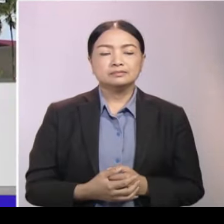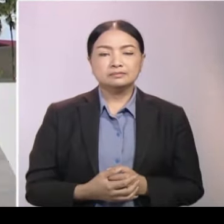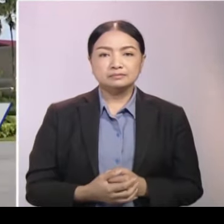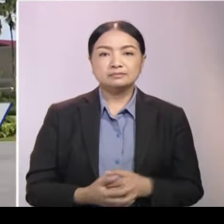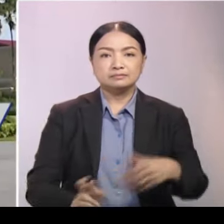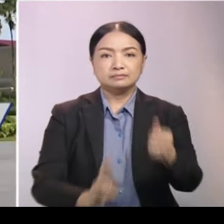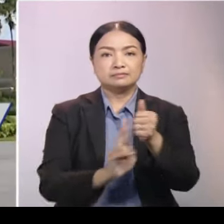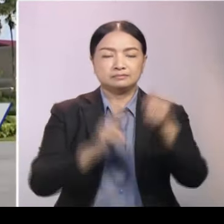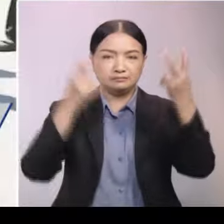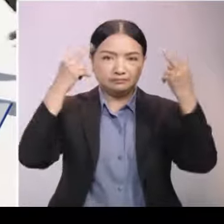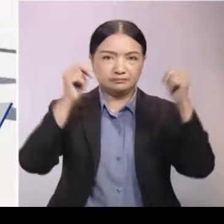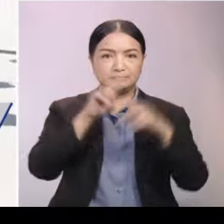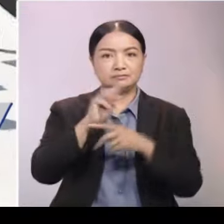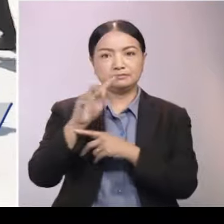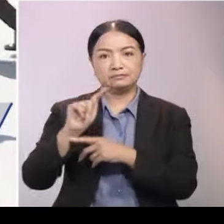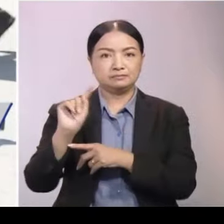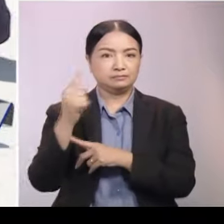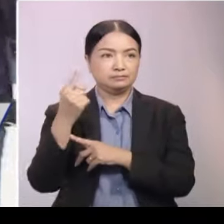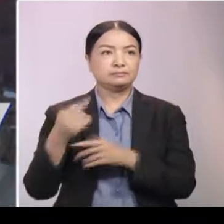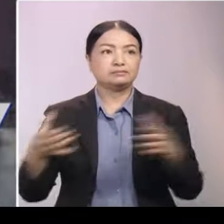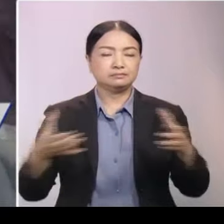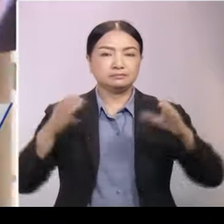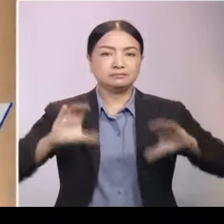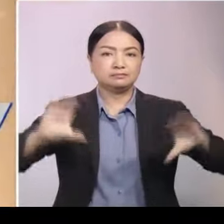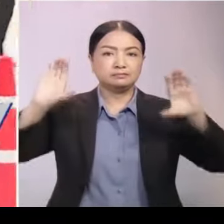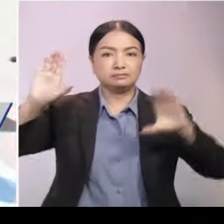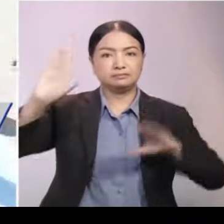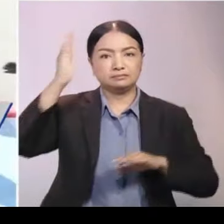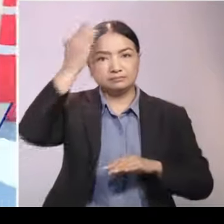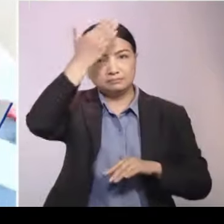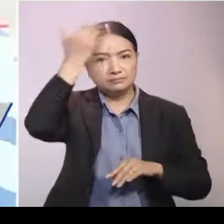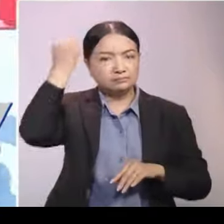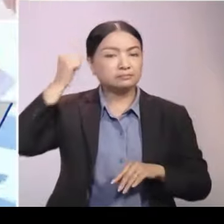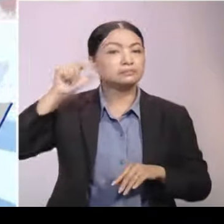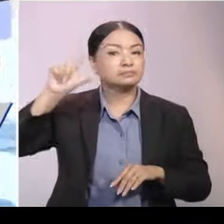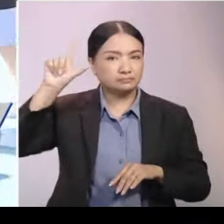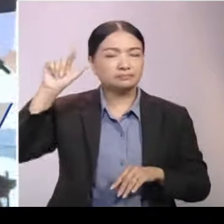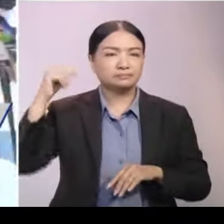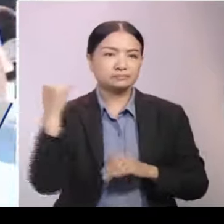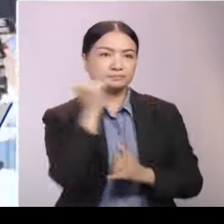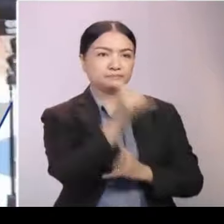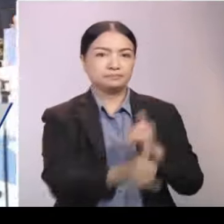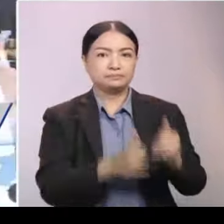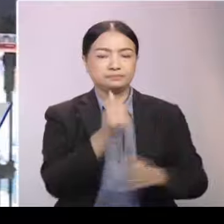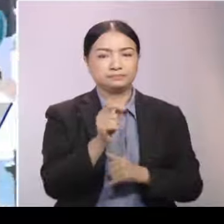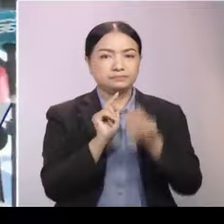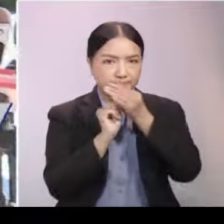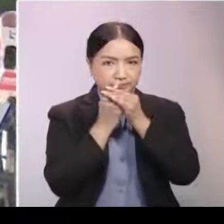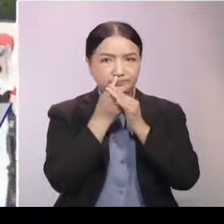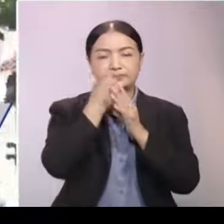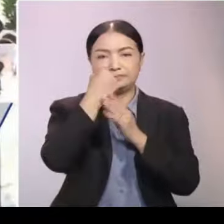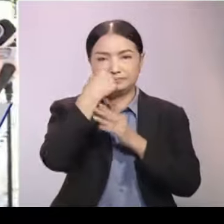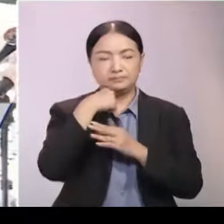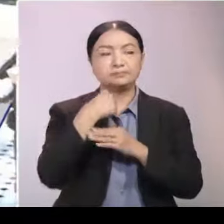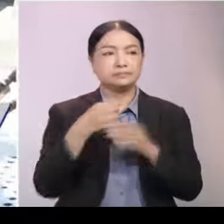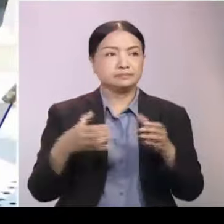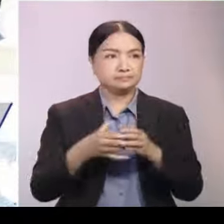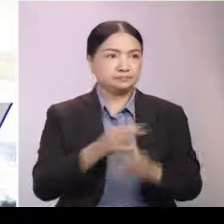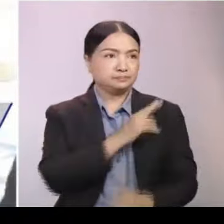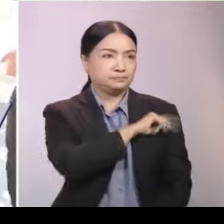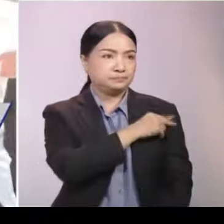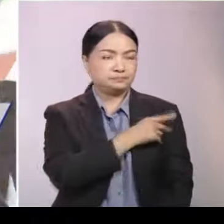รองนายกรัฐมนตรีและรัฐมนตรีใหม่ในรัฐบาลของนางสาวแพทองธารชินวัตรนายกรัฐมนตรีได้ทยอยเดินทางเข้าตรวจ RT-PCR จากทีมแพทย์ของโ